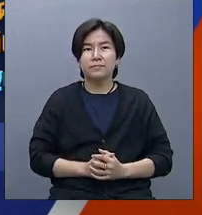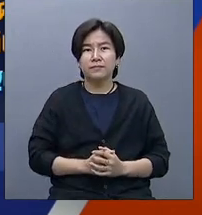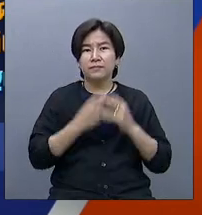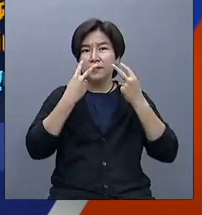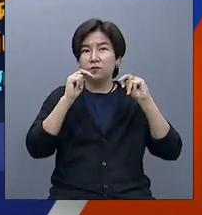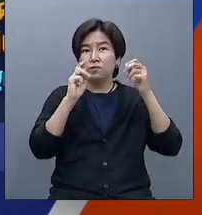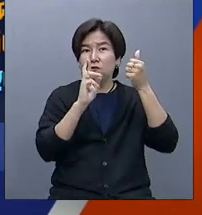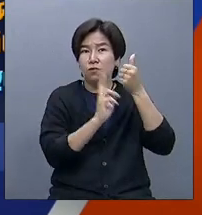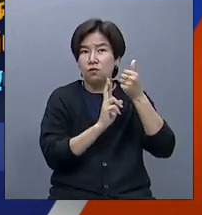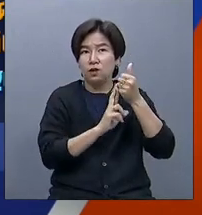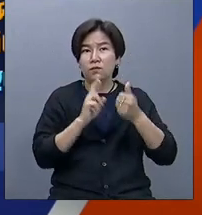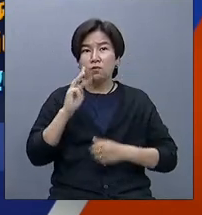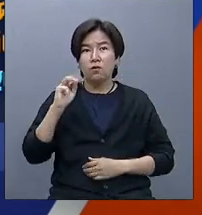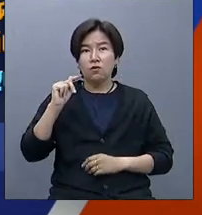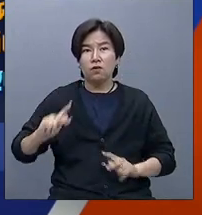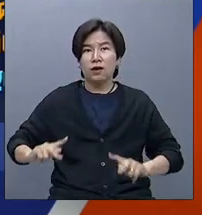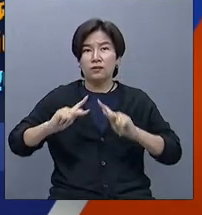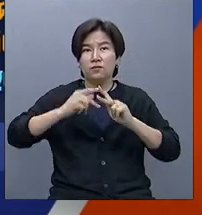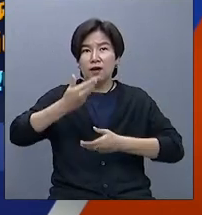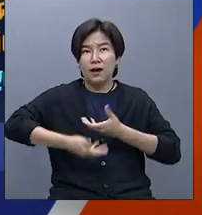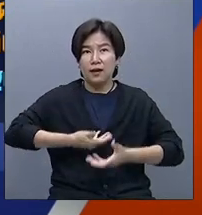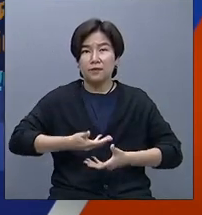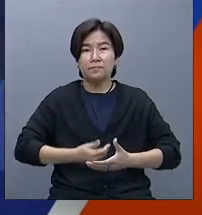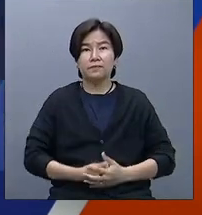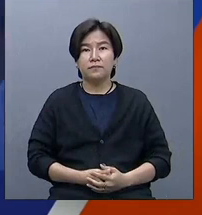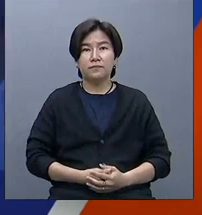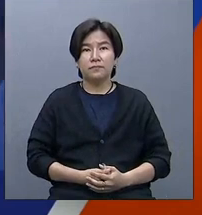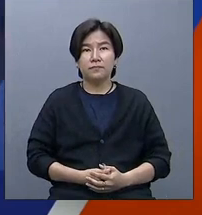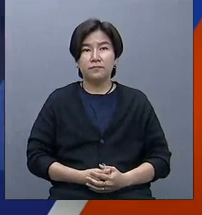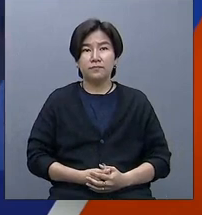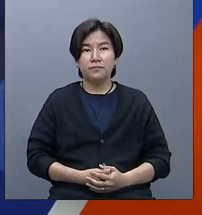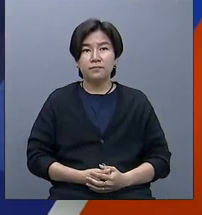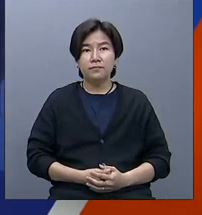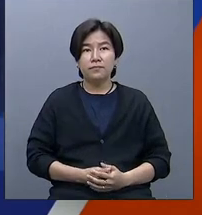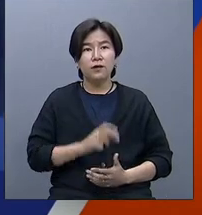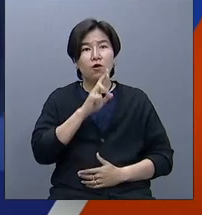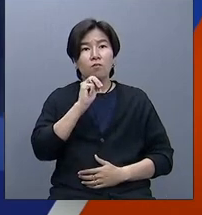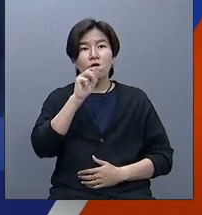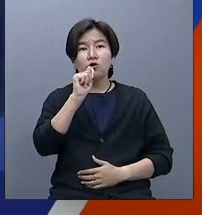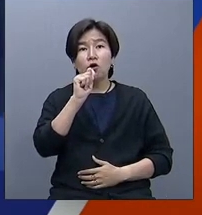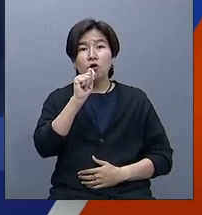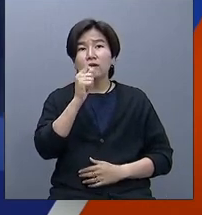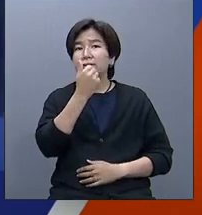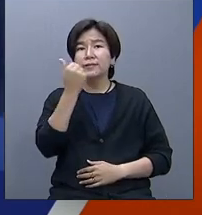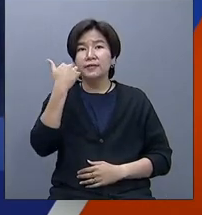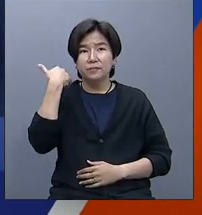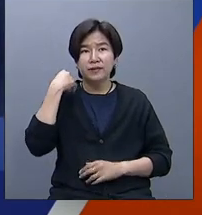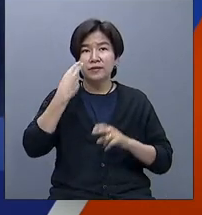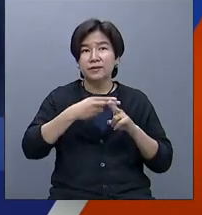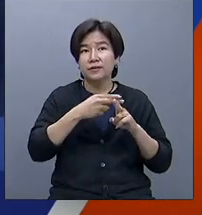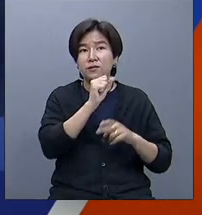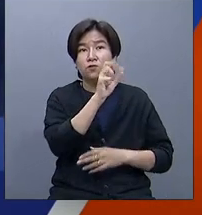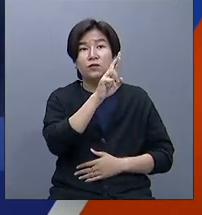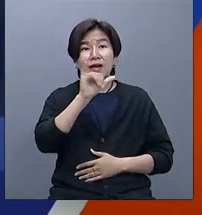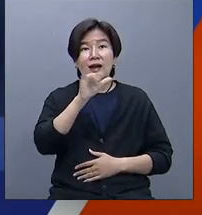นายกรัฐมนตรีและรัฐมนตรีว่าการกระทรวงพาณิชย์ส่วนโควต้ารัฐมนตรีอื่นๆคาดว่าจะมีชื่อนายสุริยะ